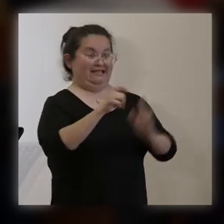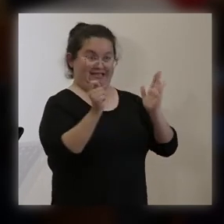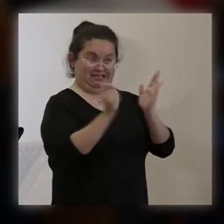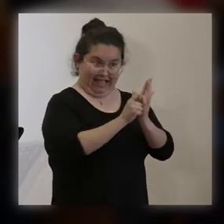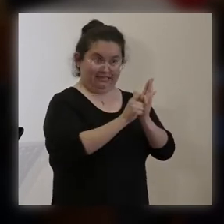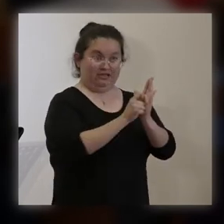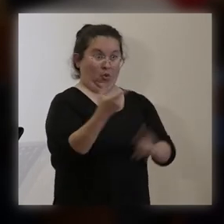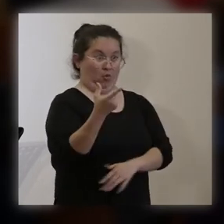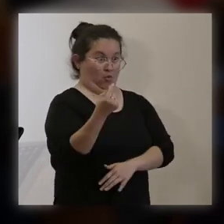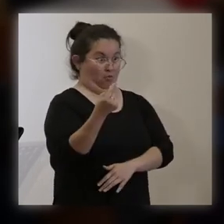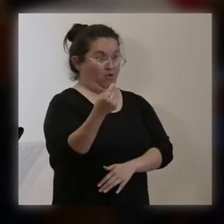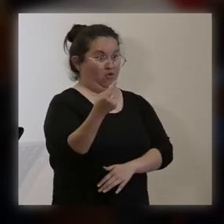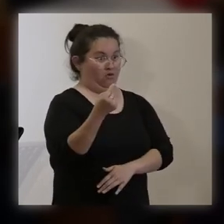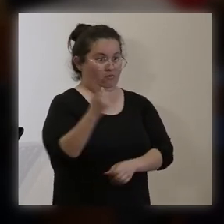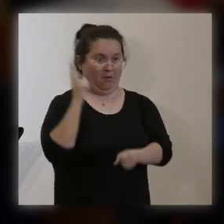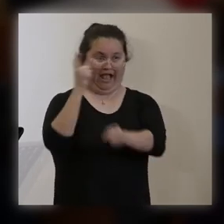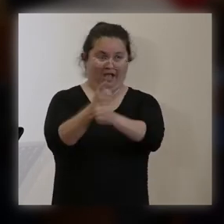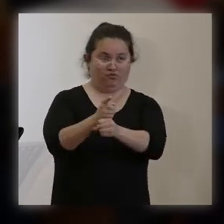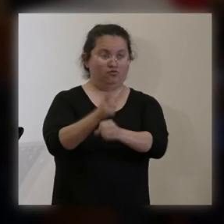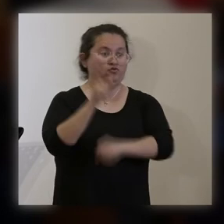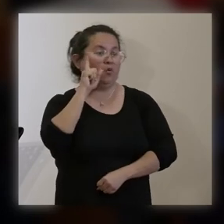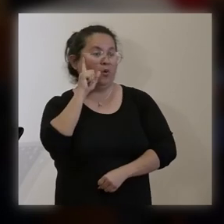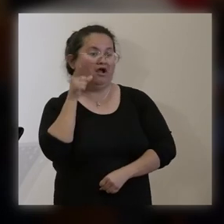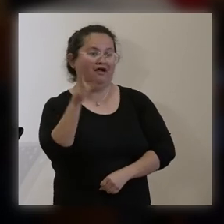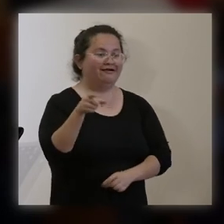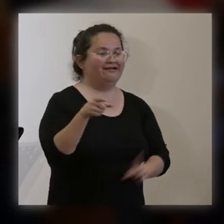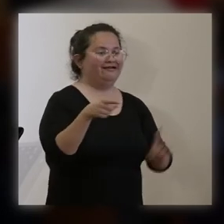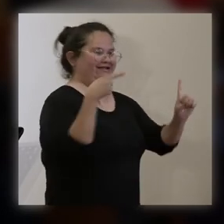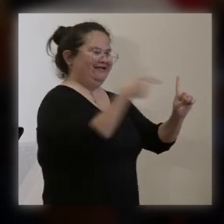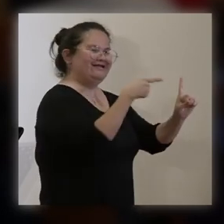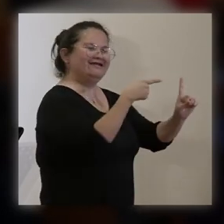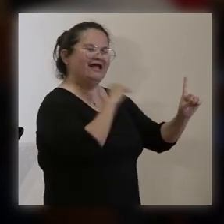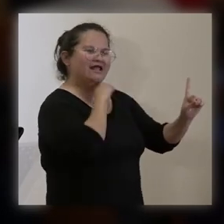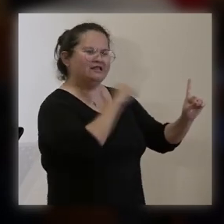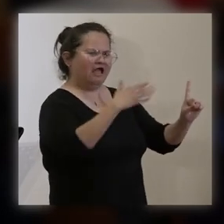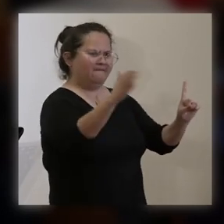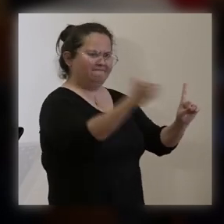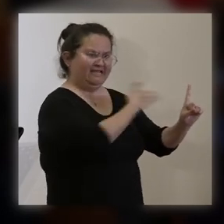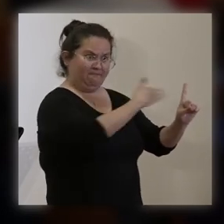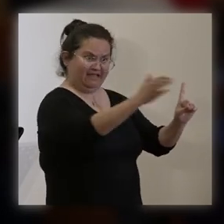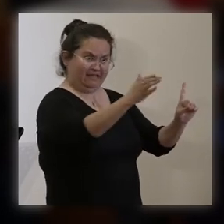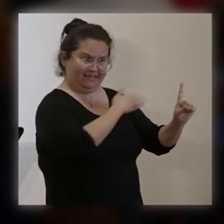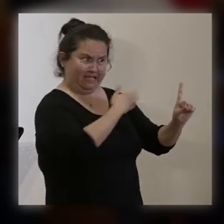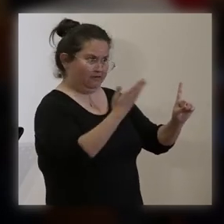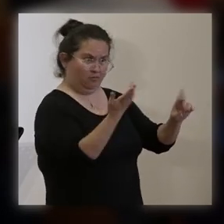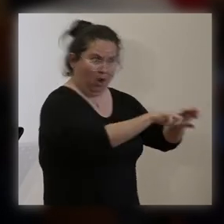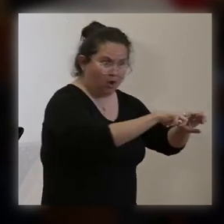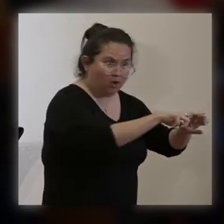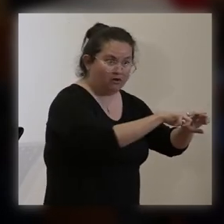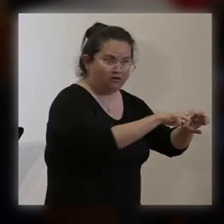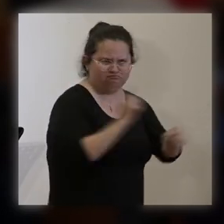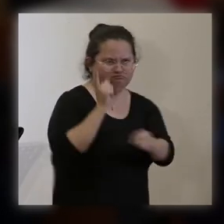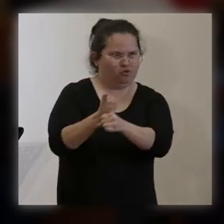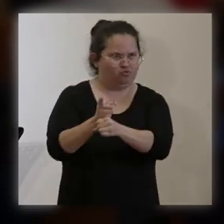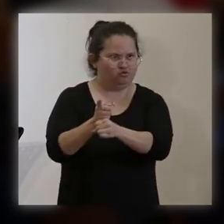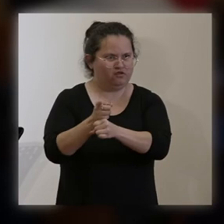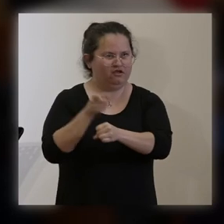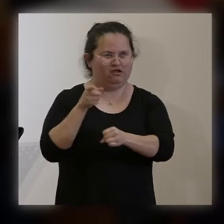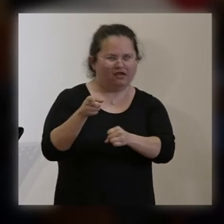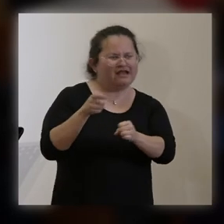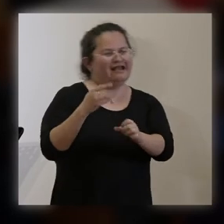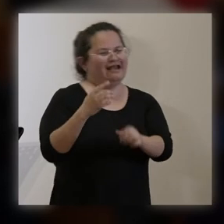entraîné la mort de cette esclave, Andrinette. Les témoins racontent les événements de la veille du drame et reviennent sur cet échange entre deux